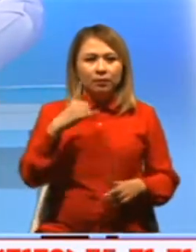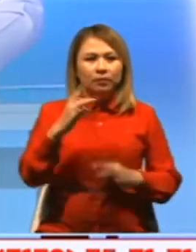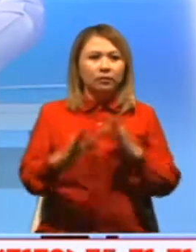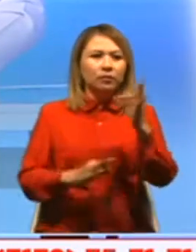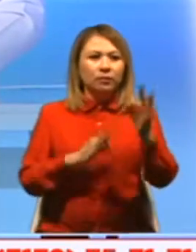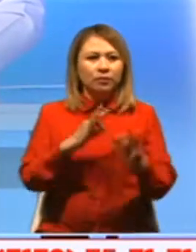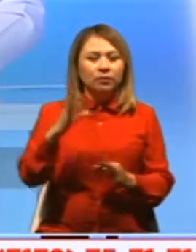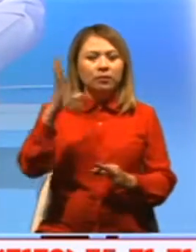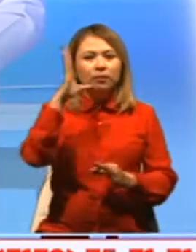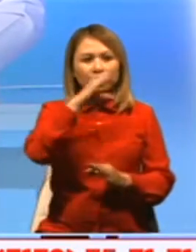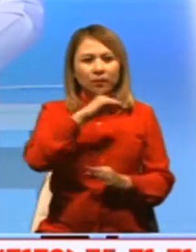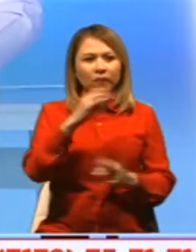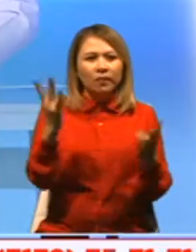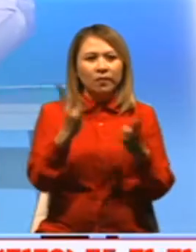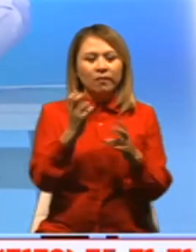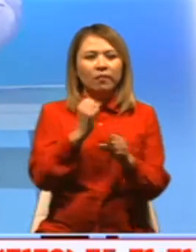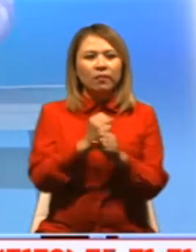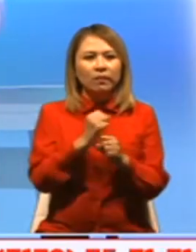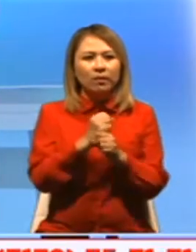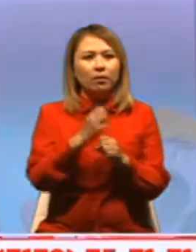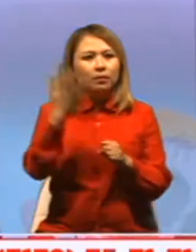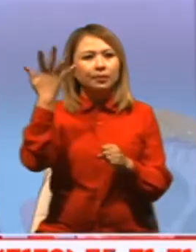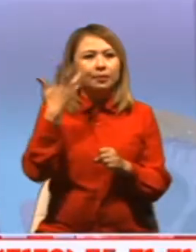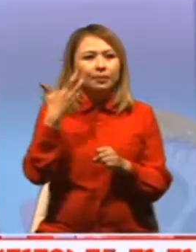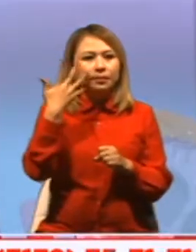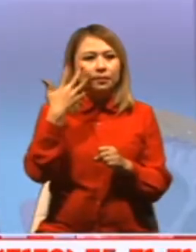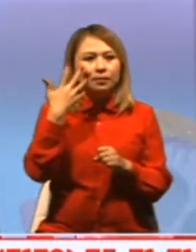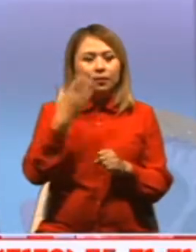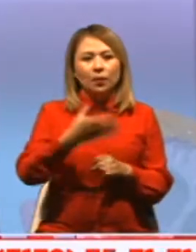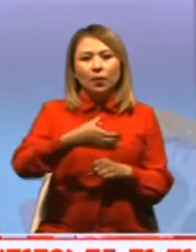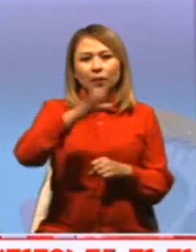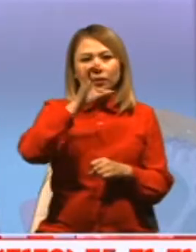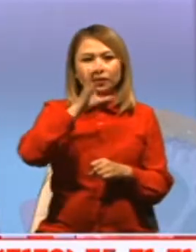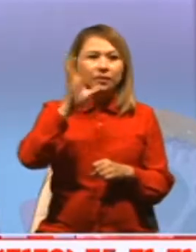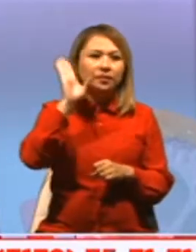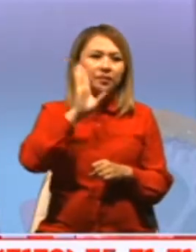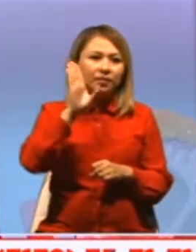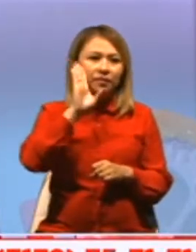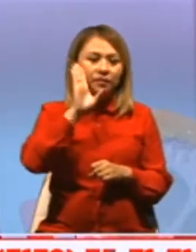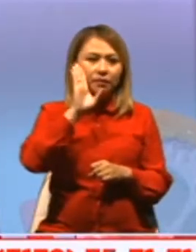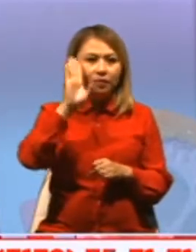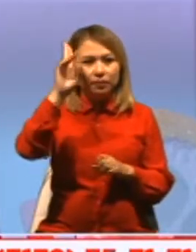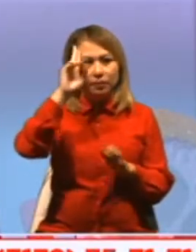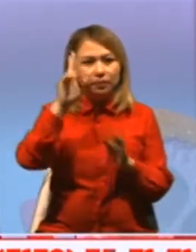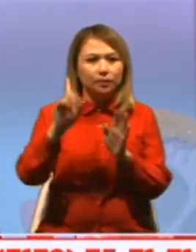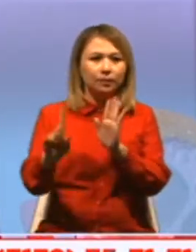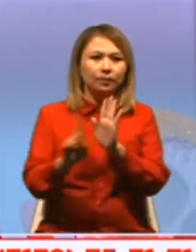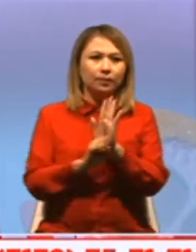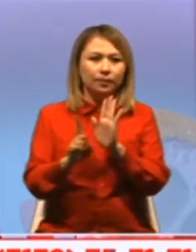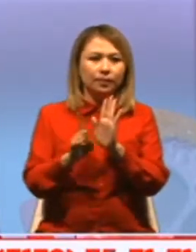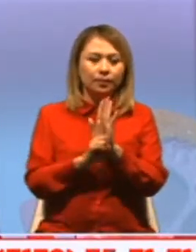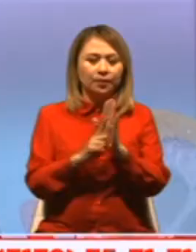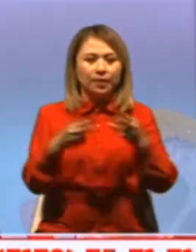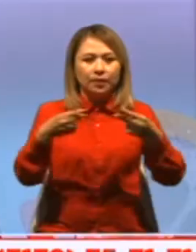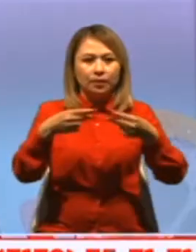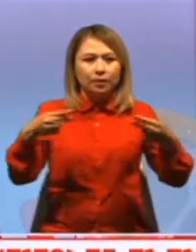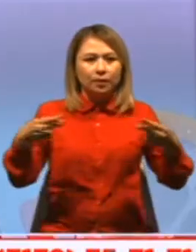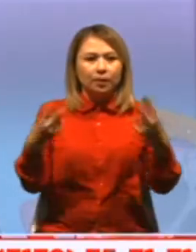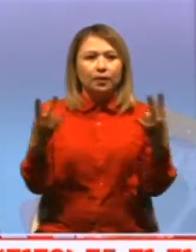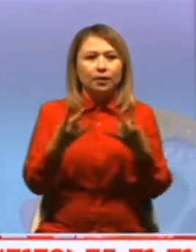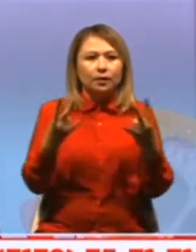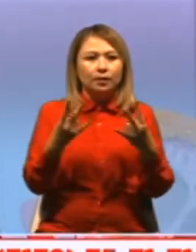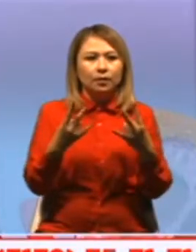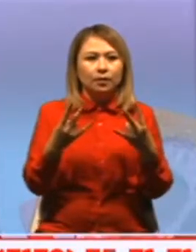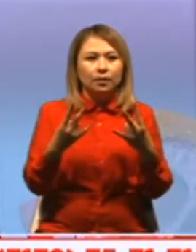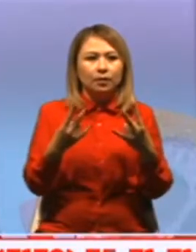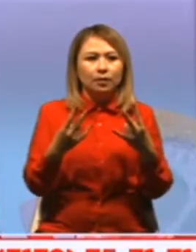шығарып үлгеруіміз керек. Бізде шыққан ішкен сұйықтық пен шыққан сұйықтық тең сәйкес келу керек негізі. Ал